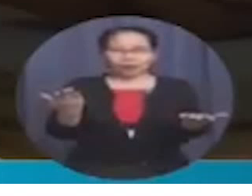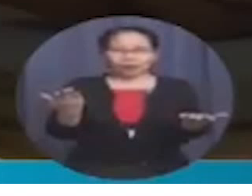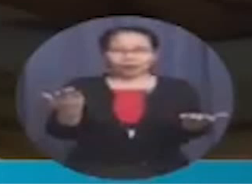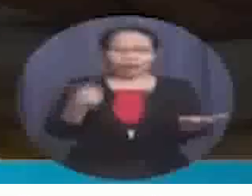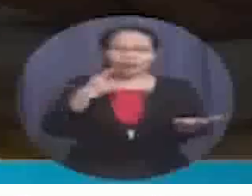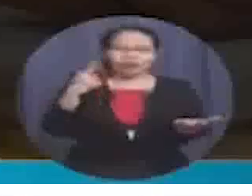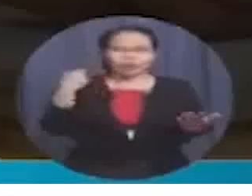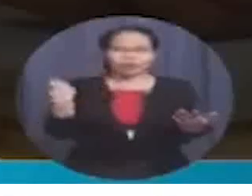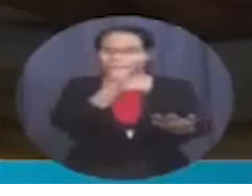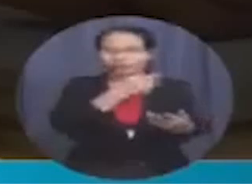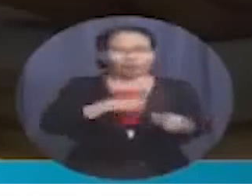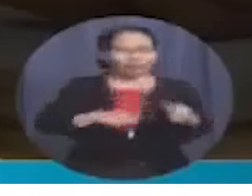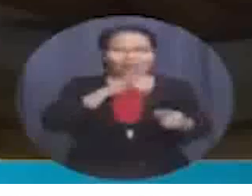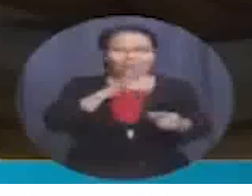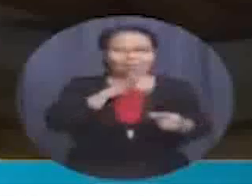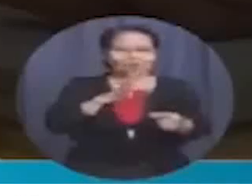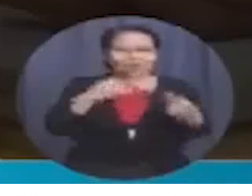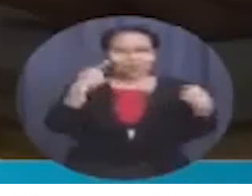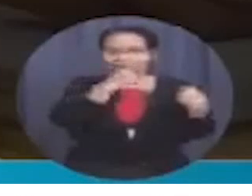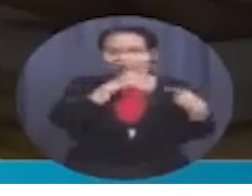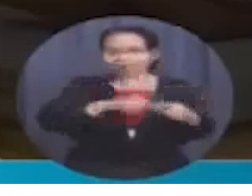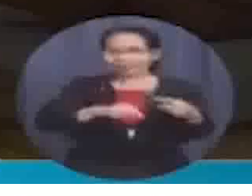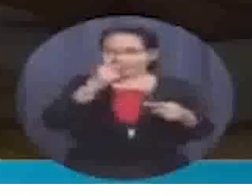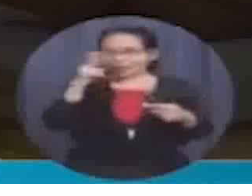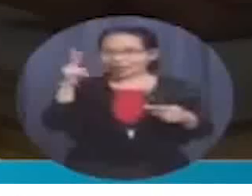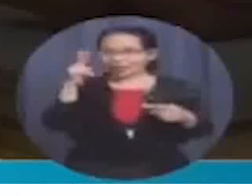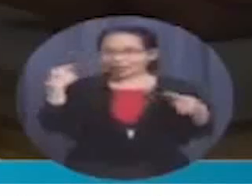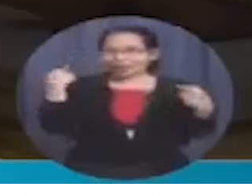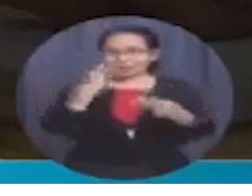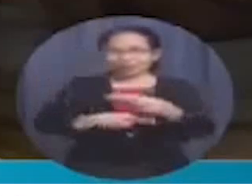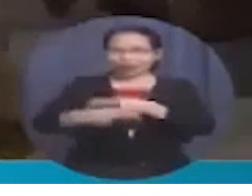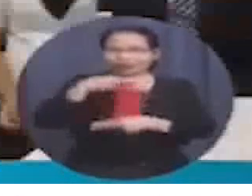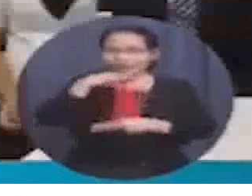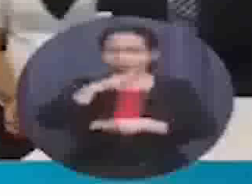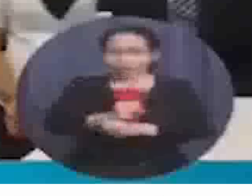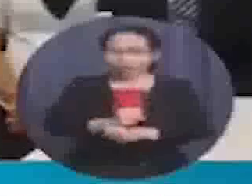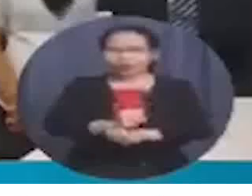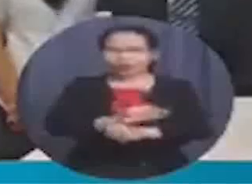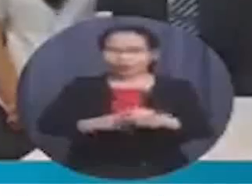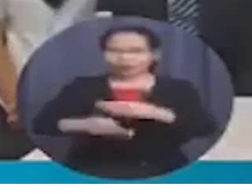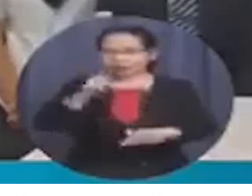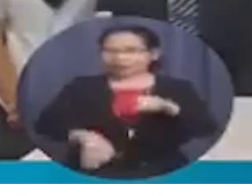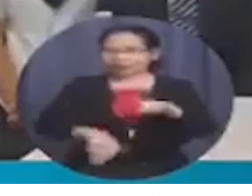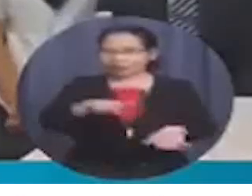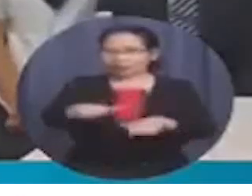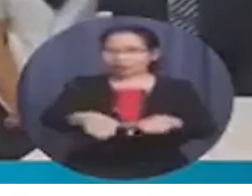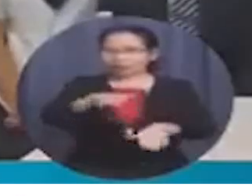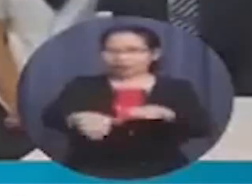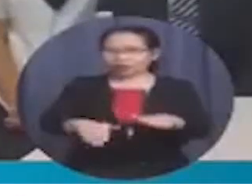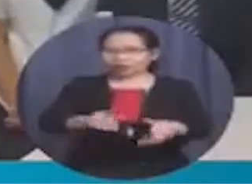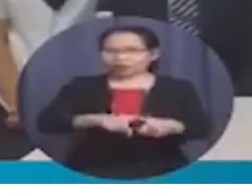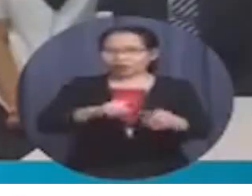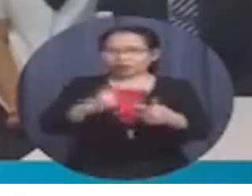Pipi yan, may bibig din nagsasalita. May mata din nakakakita. May kamay din nakakatangan. May paa hindi nakakalakad.